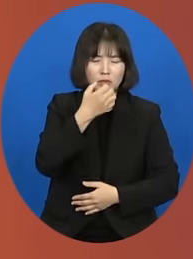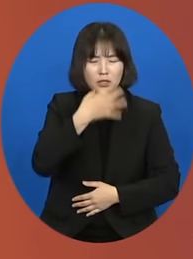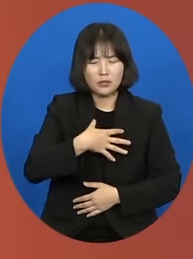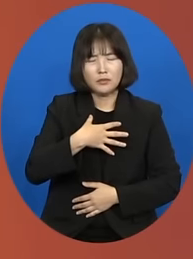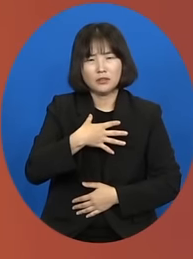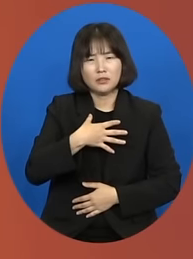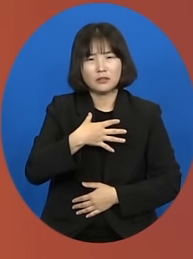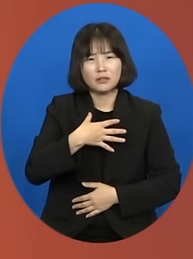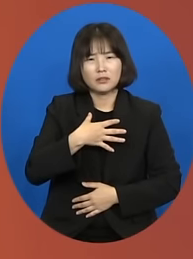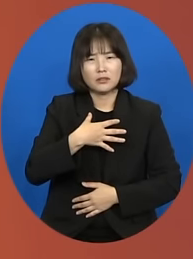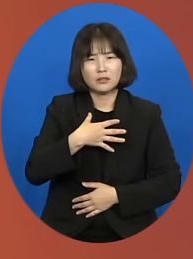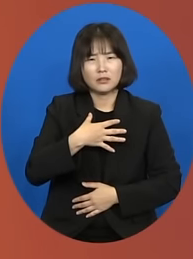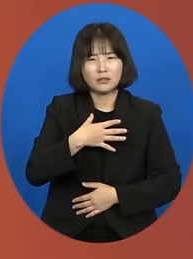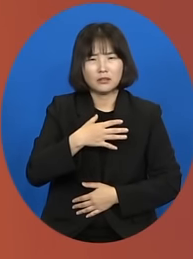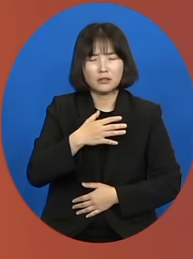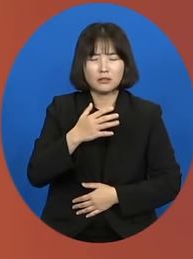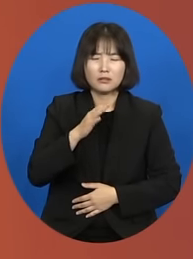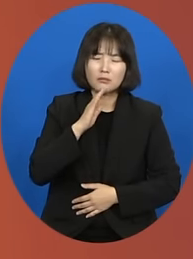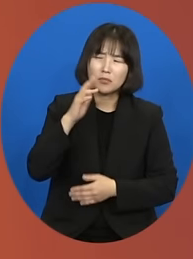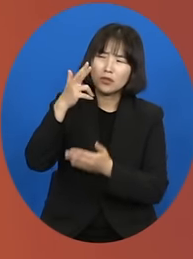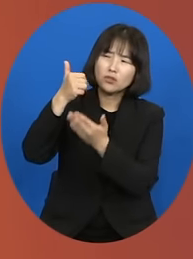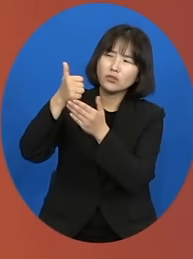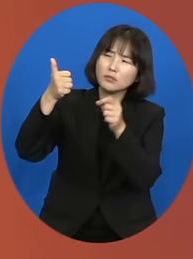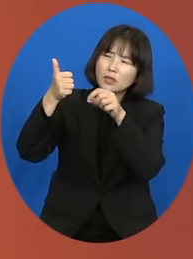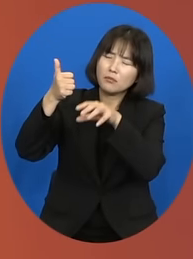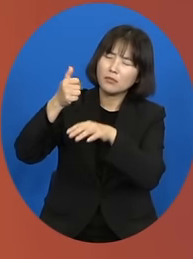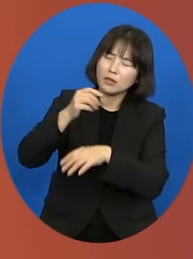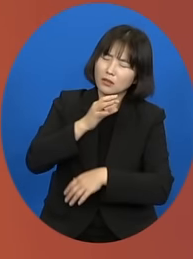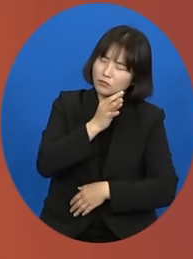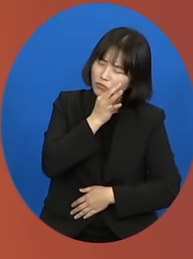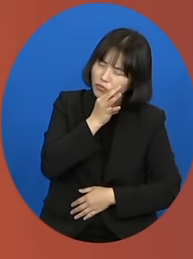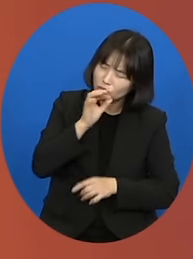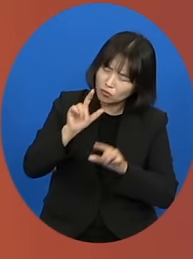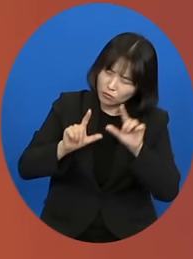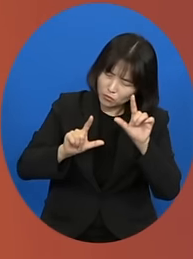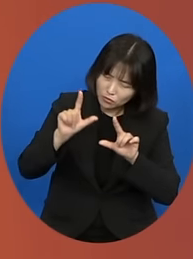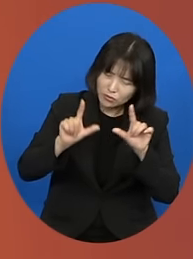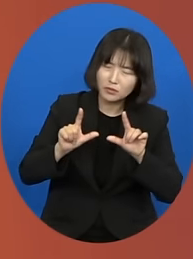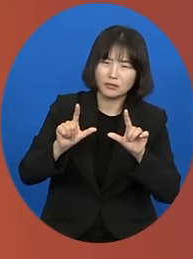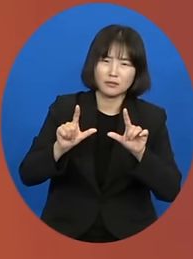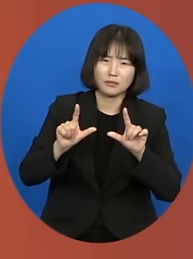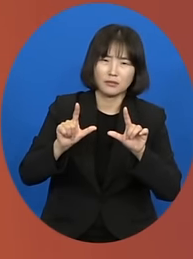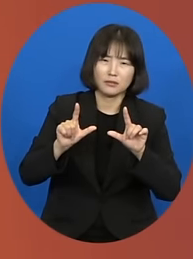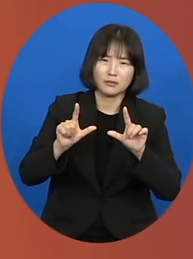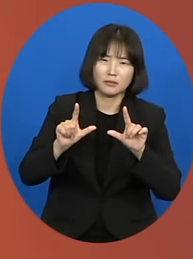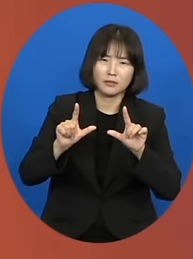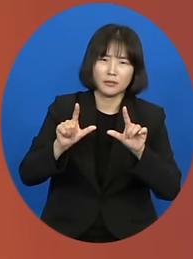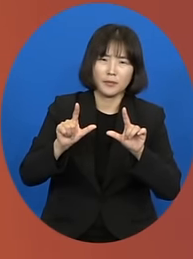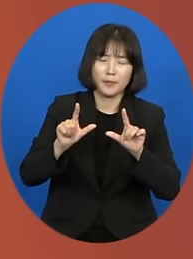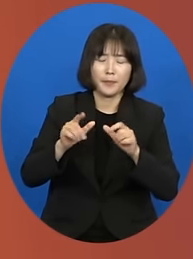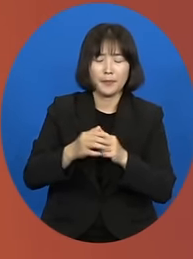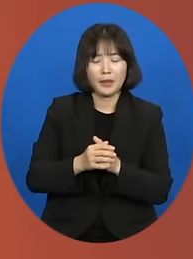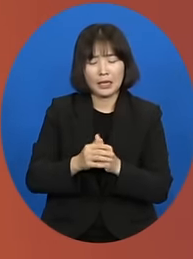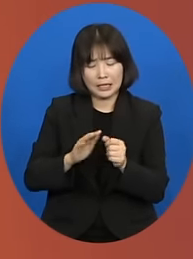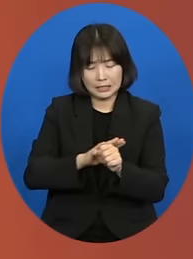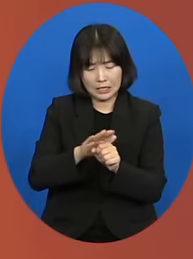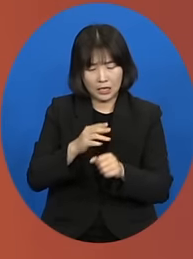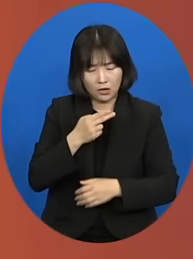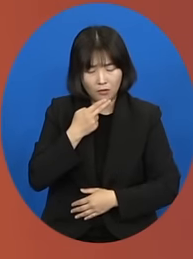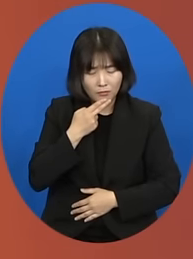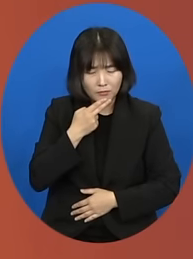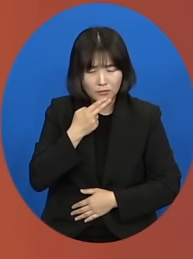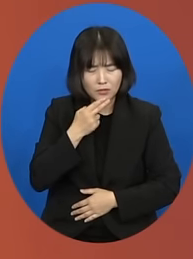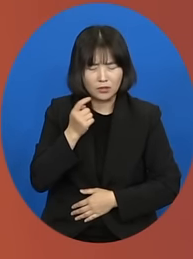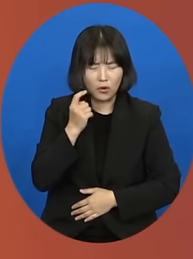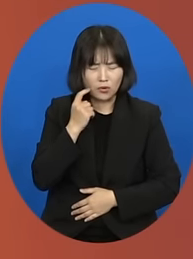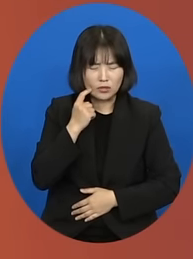버거운, 참 주님 앞에서 부끄러운 모습으로 나아가는 아버지 사랑 없는, 아버지